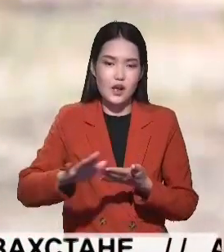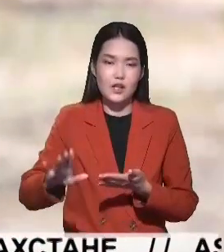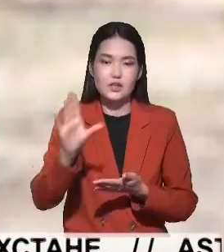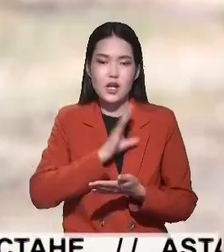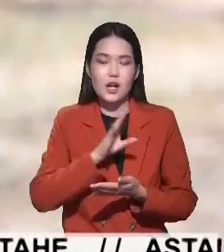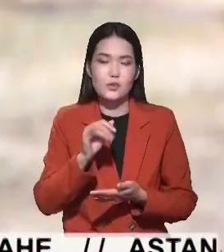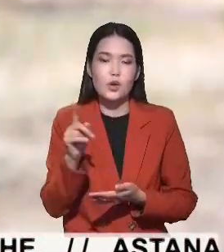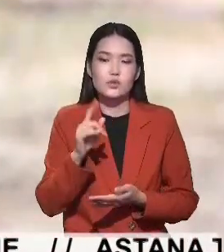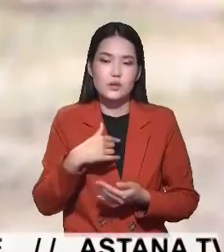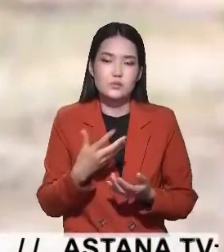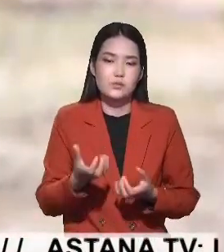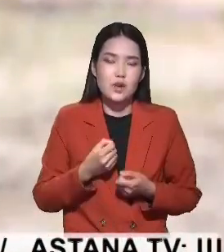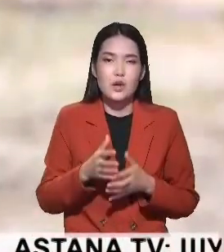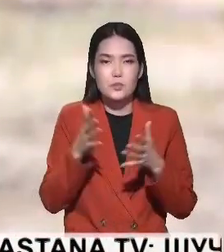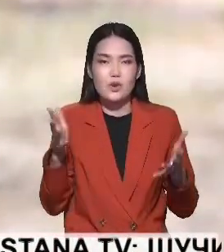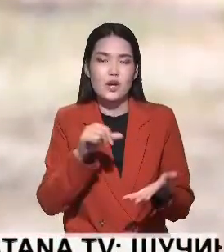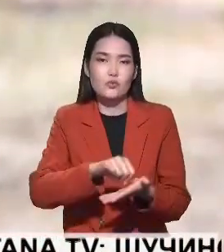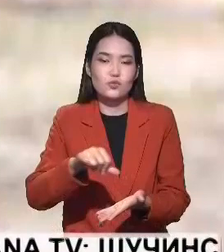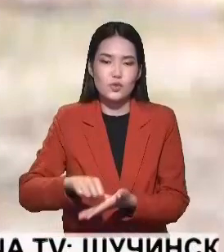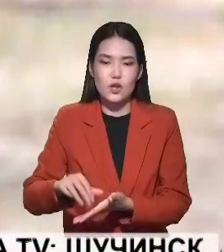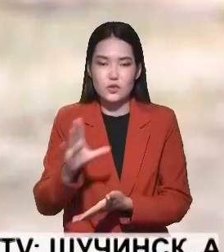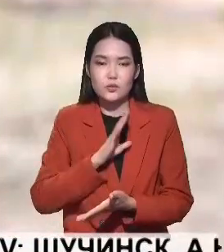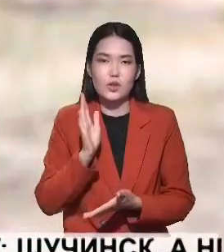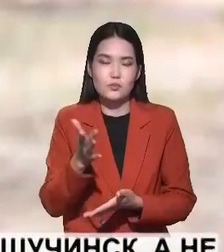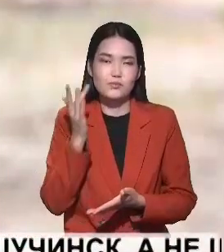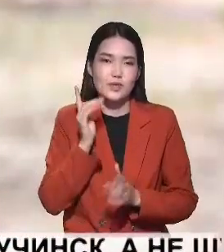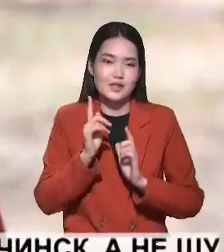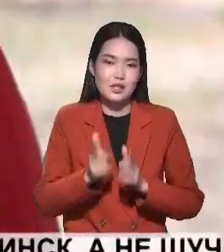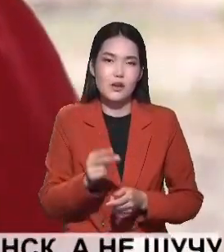что принимаем активное участие и будем сознательными гражданами